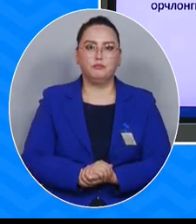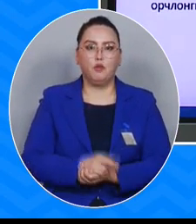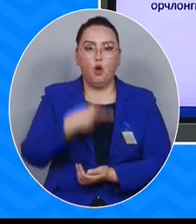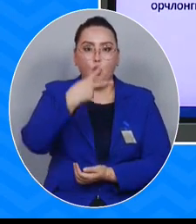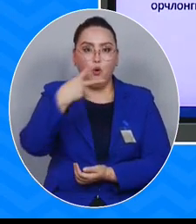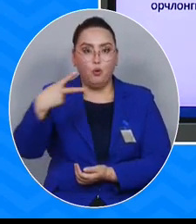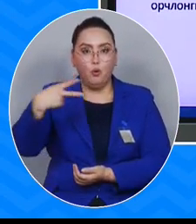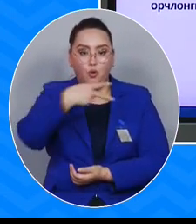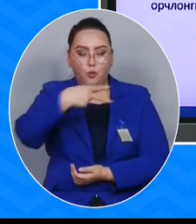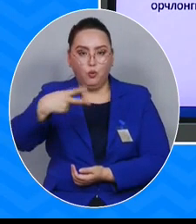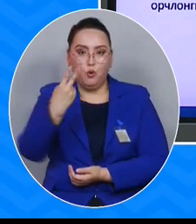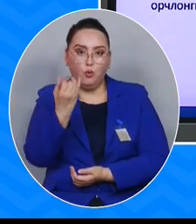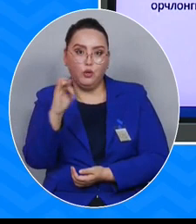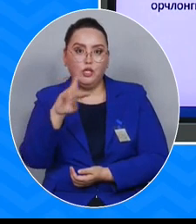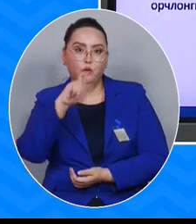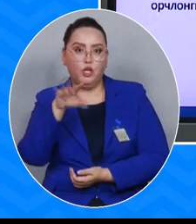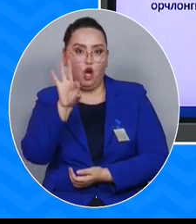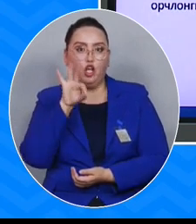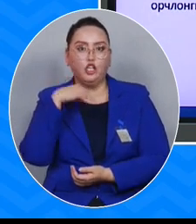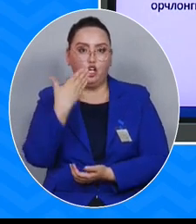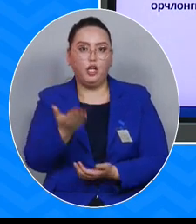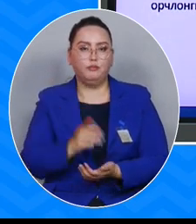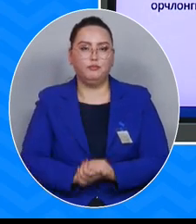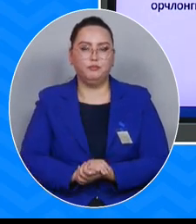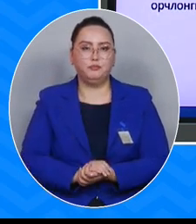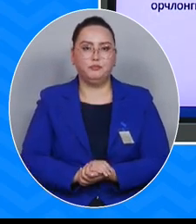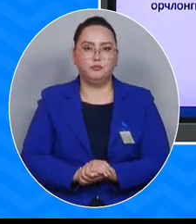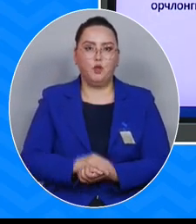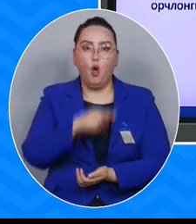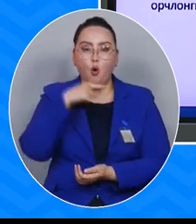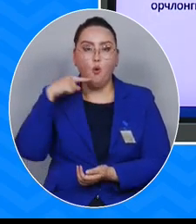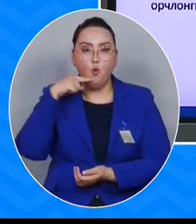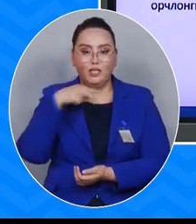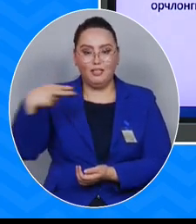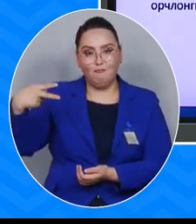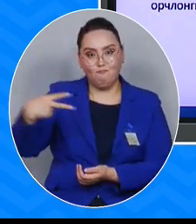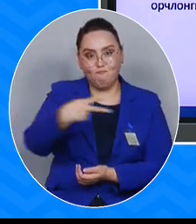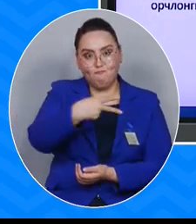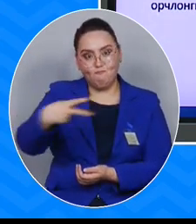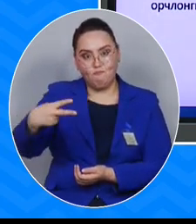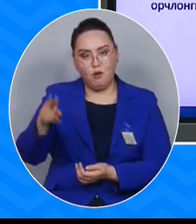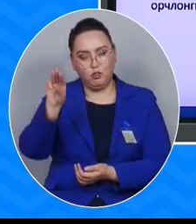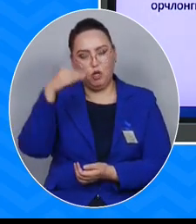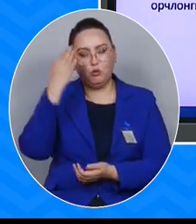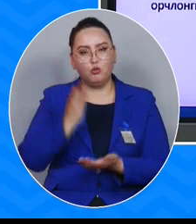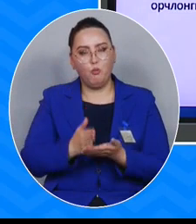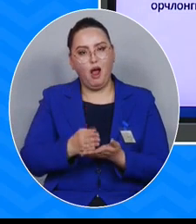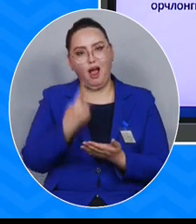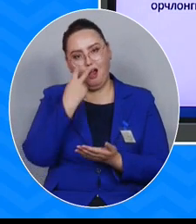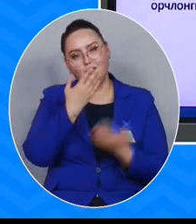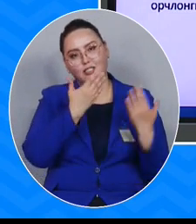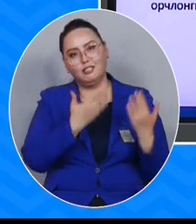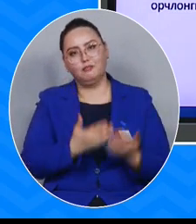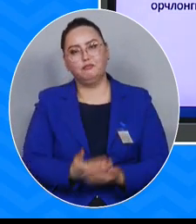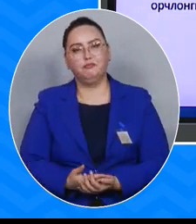бүгдээр олцхооо, өсэж, олсарж, өгүлгдэж, хүүслэдэж, ачхой, тодорн, за,